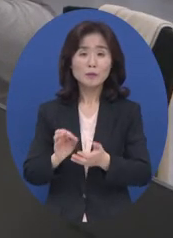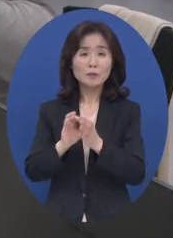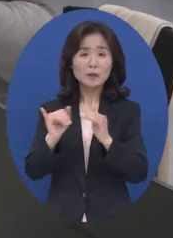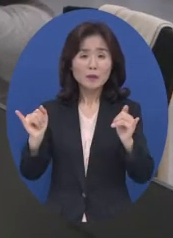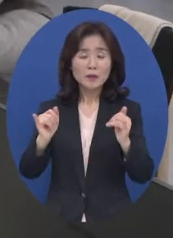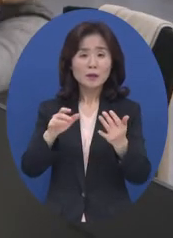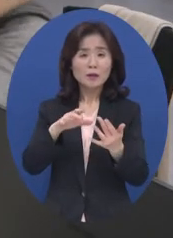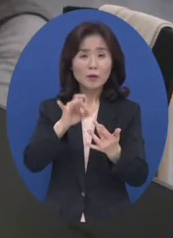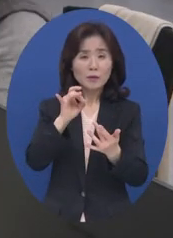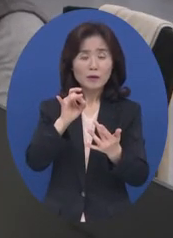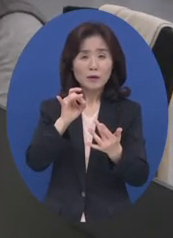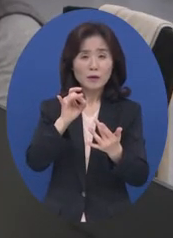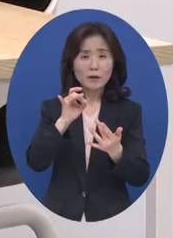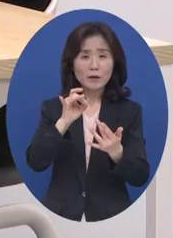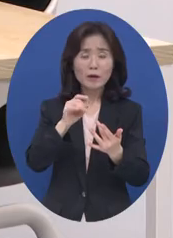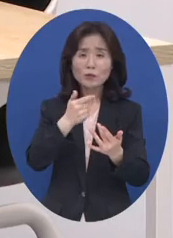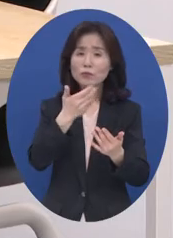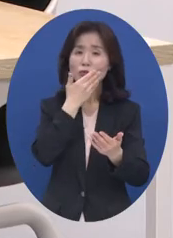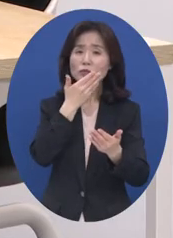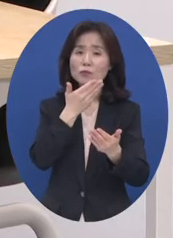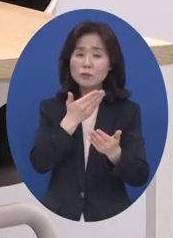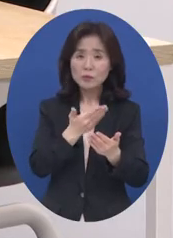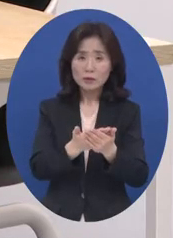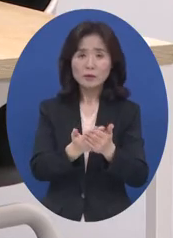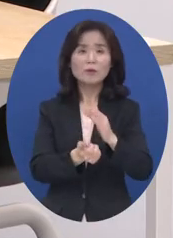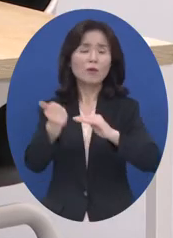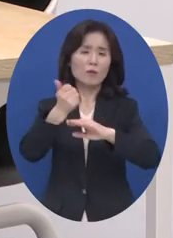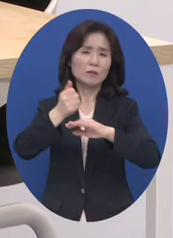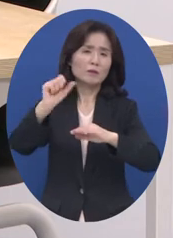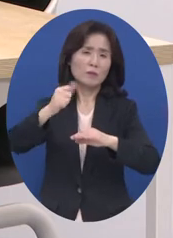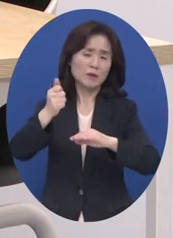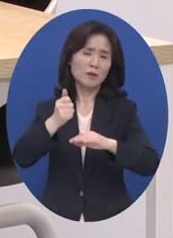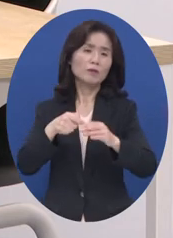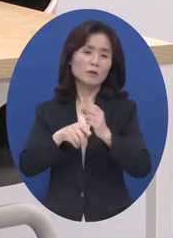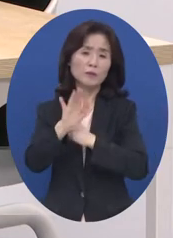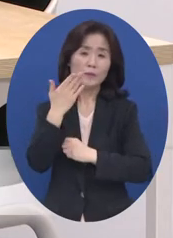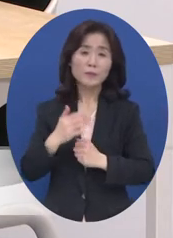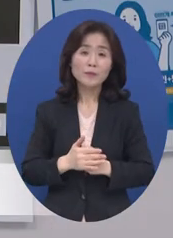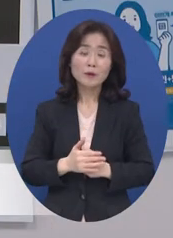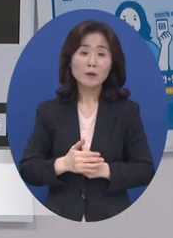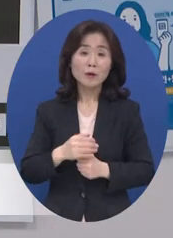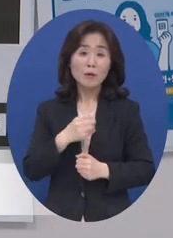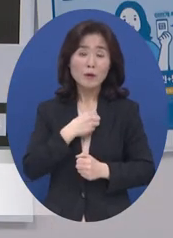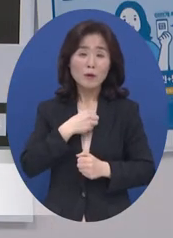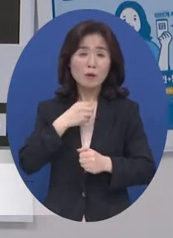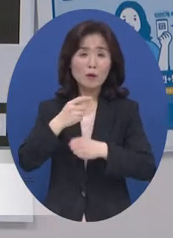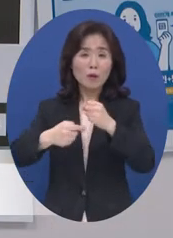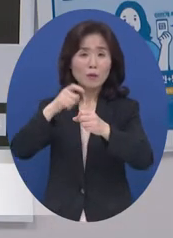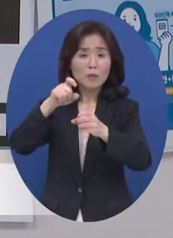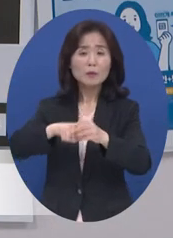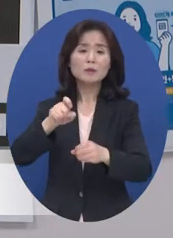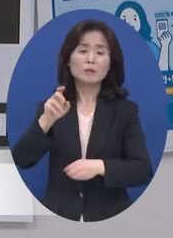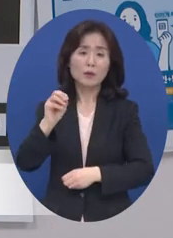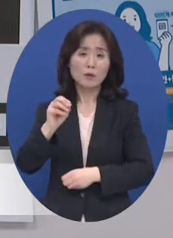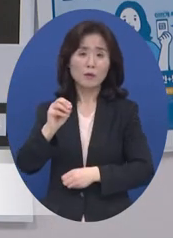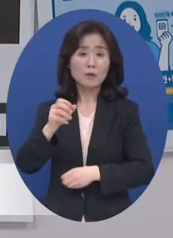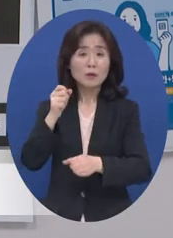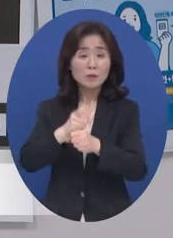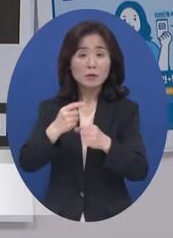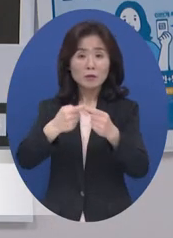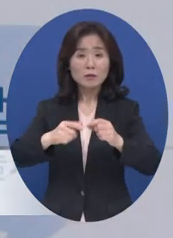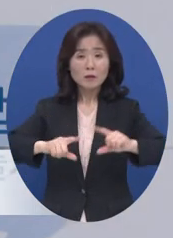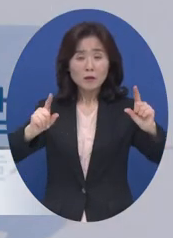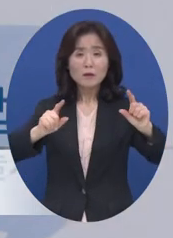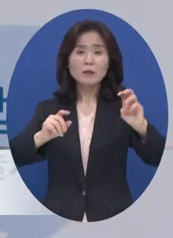소비자들의 선택을 받는 것 또한 성공의 관건. 회원은 10만 명 유치가 당초 연간 목표였는데 이미